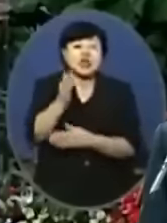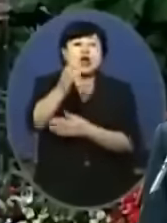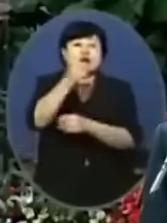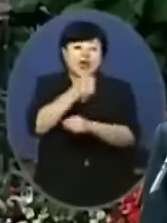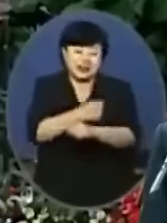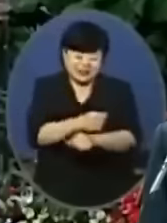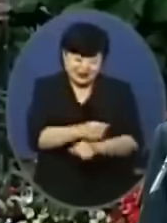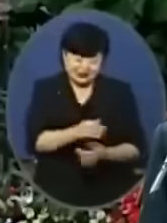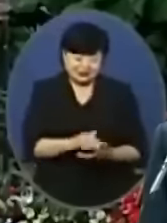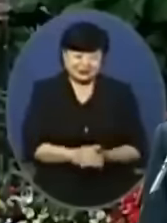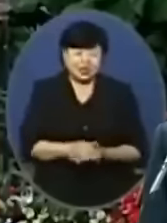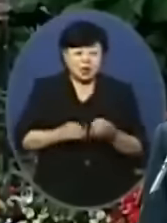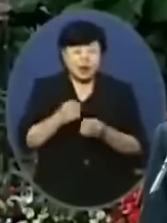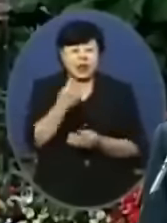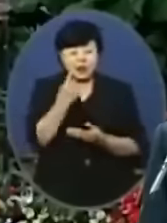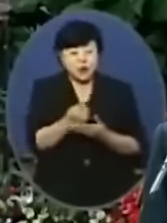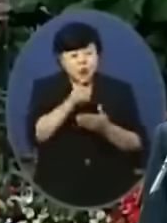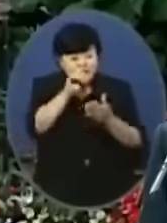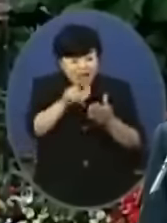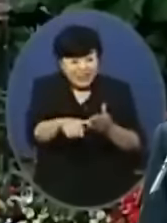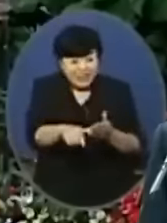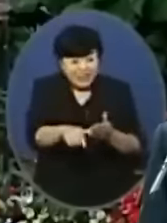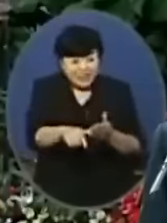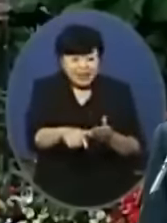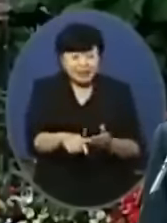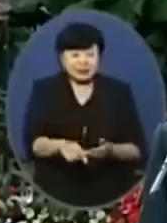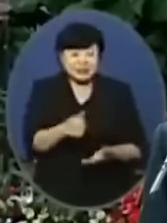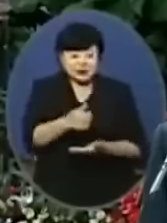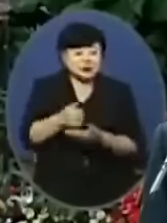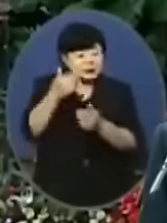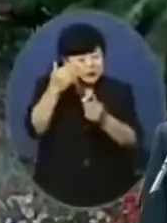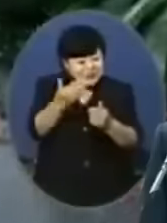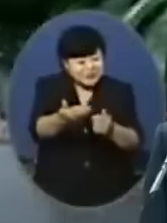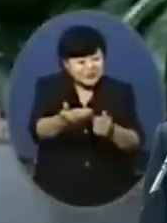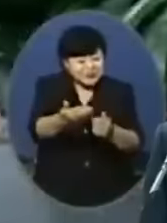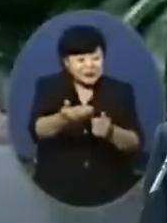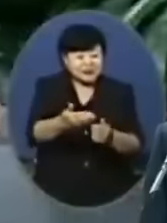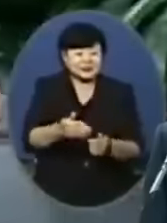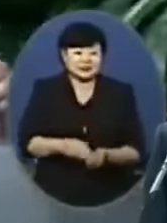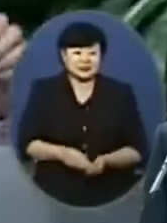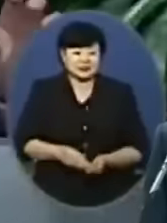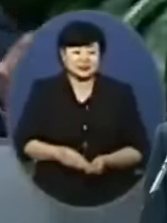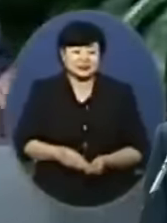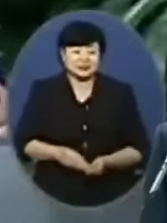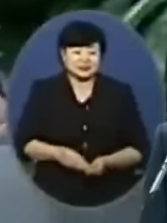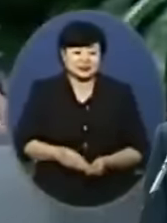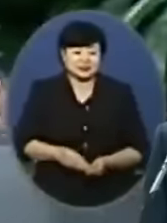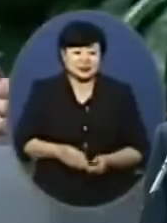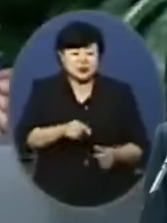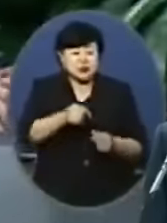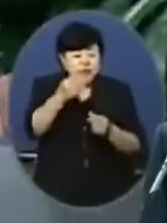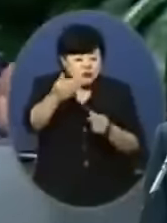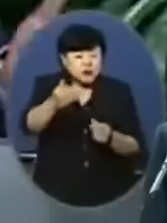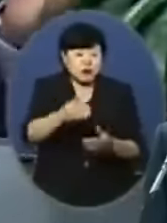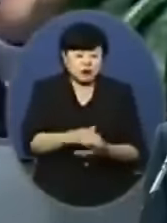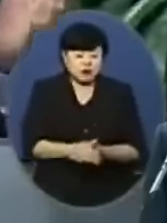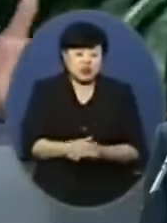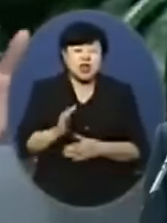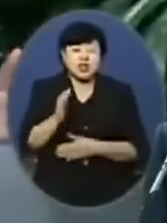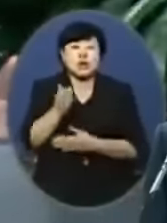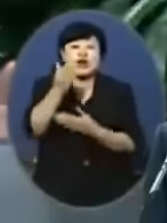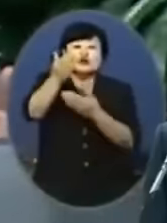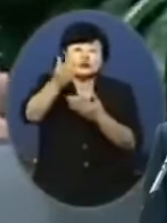하리라. 환난이 오면은 환난 때 주님께서 그것을 미끼로 삼아서 건져내고 오히려 여러분